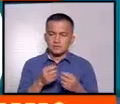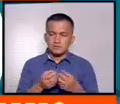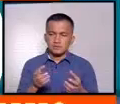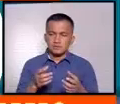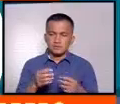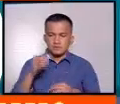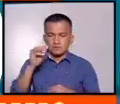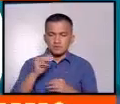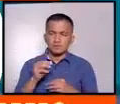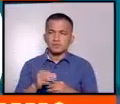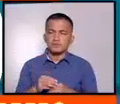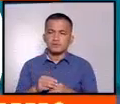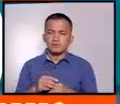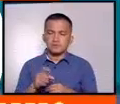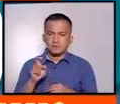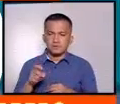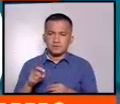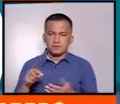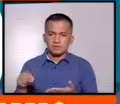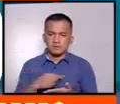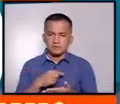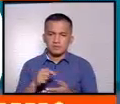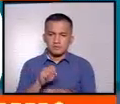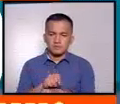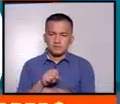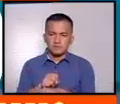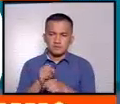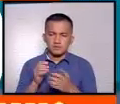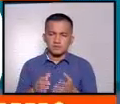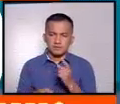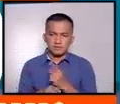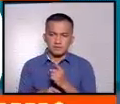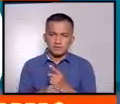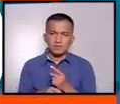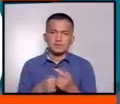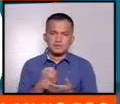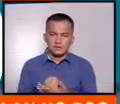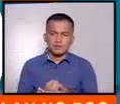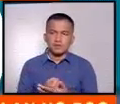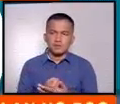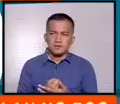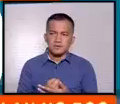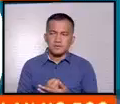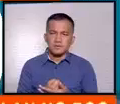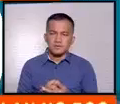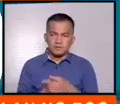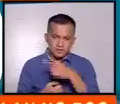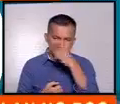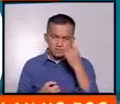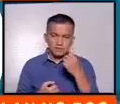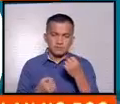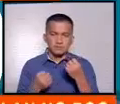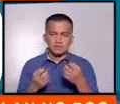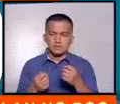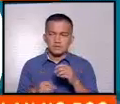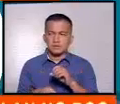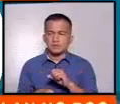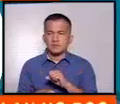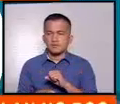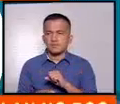sa minimum wage, kailangan nung bayaran yung mga workers ng tamang pasahod po. Kasi marami sa mga employers,